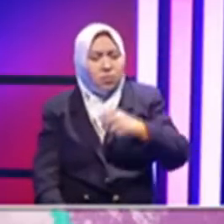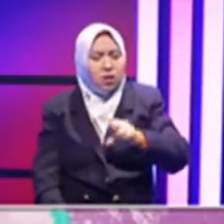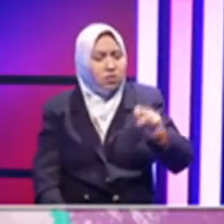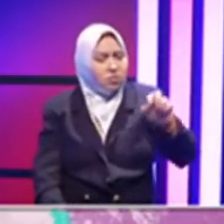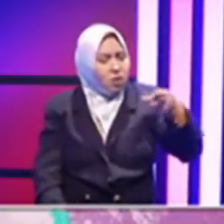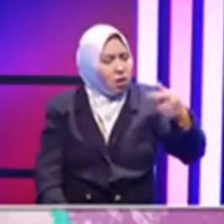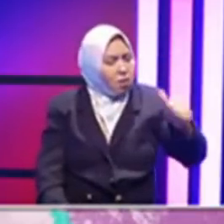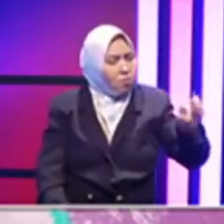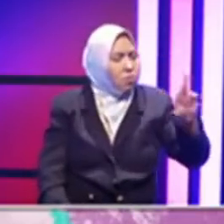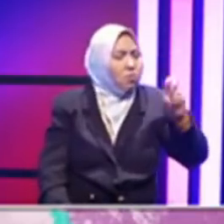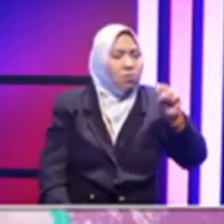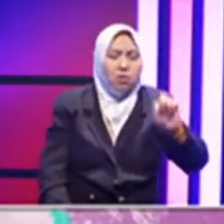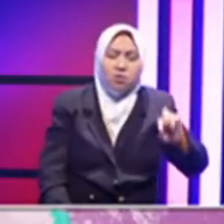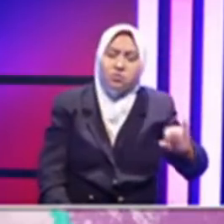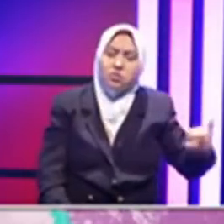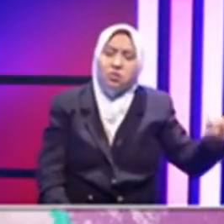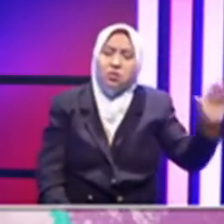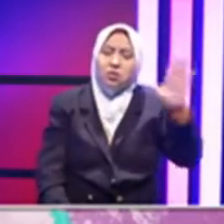وأصحاب الرس